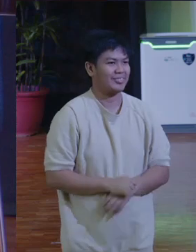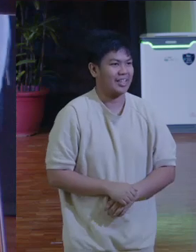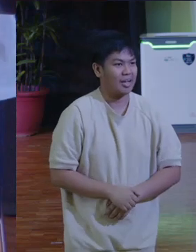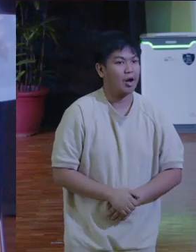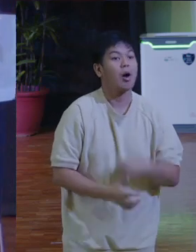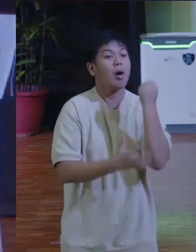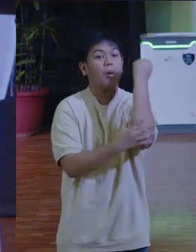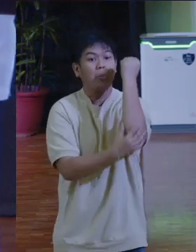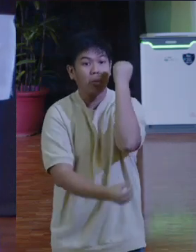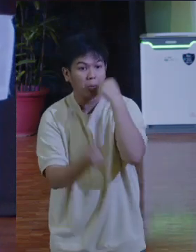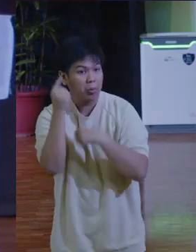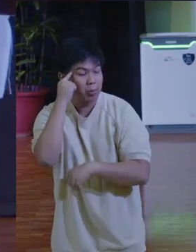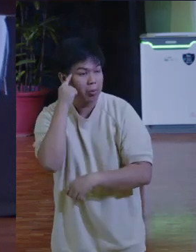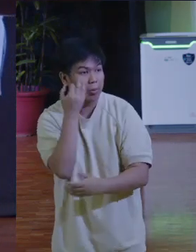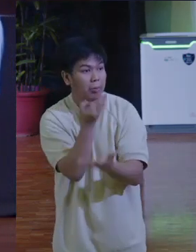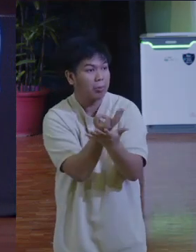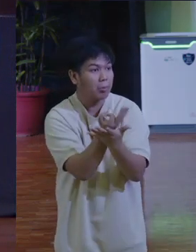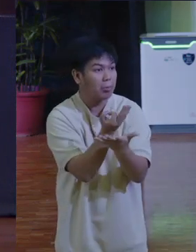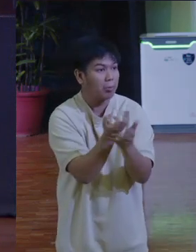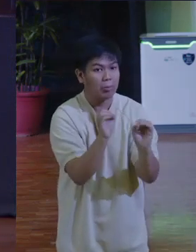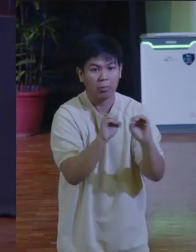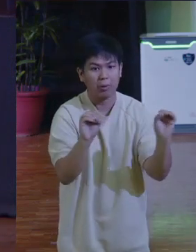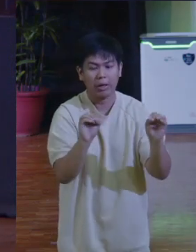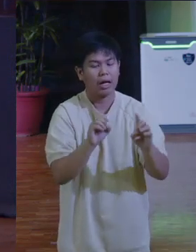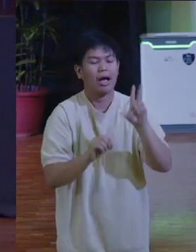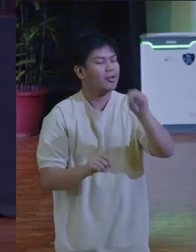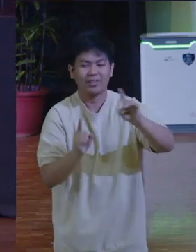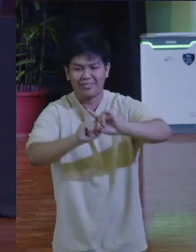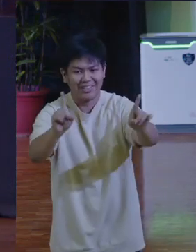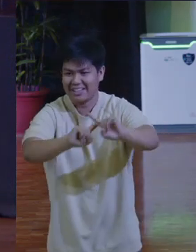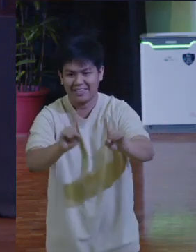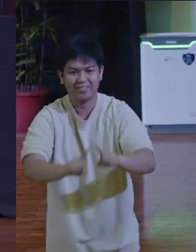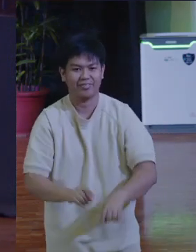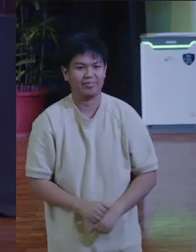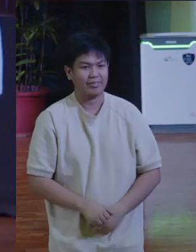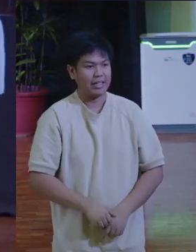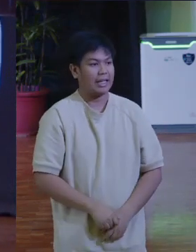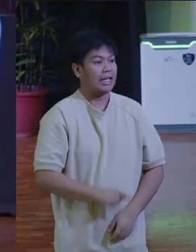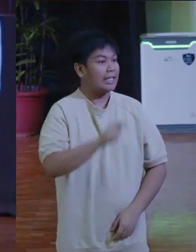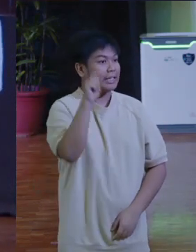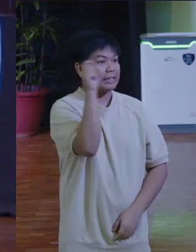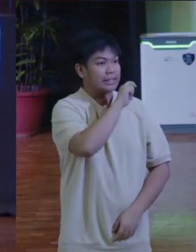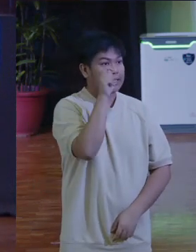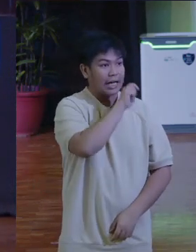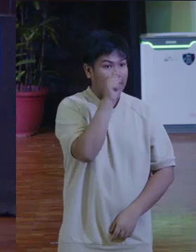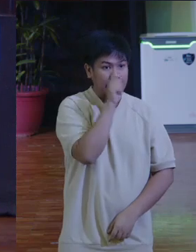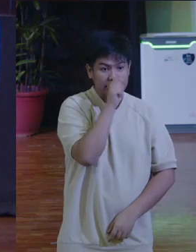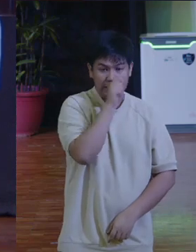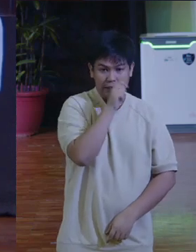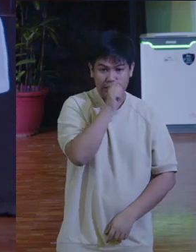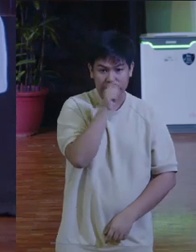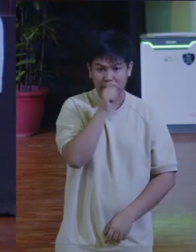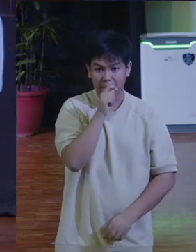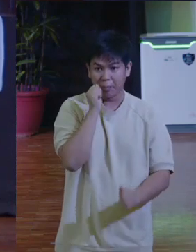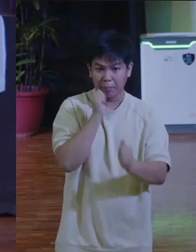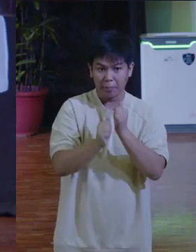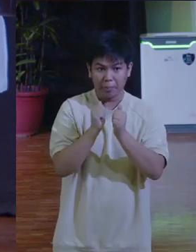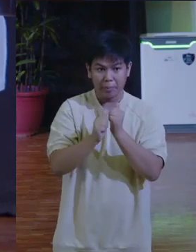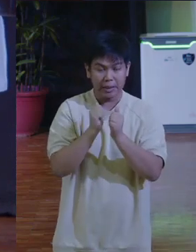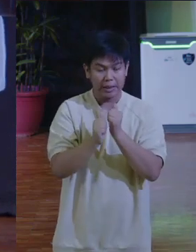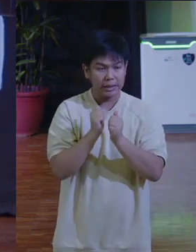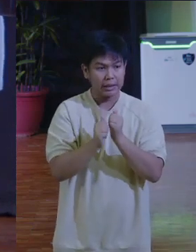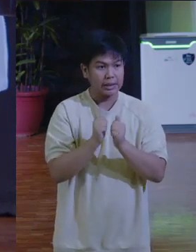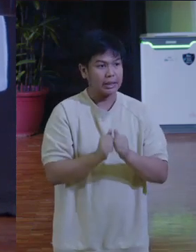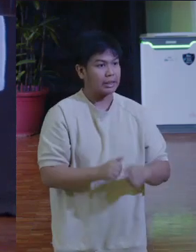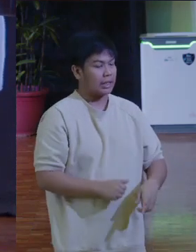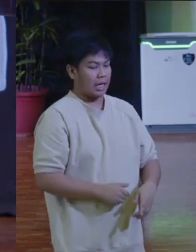poor. Poor, akala natin economically poor. Pero sa Tagalog, pag translate nyo ito ay ang pagdala